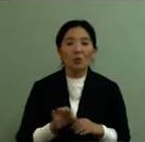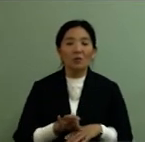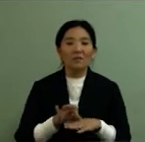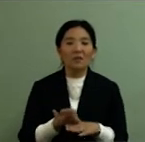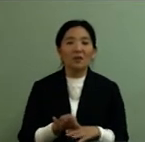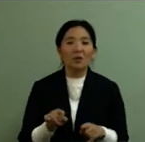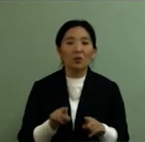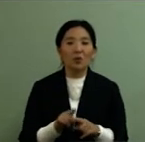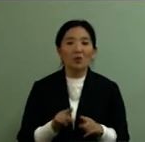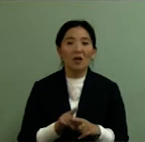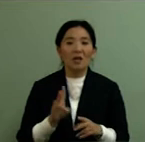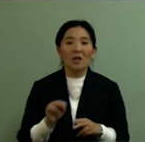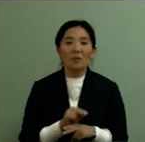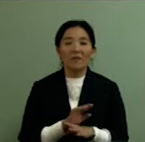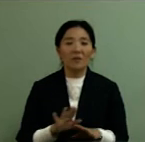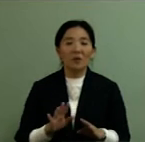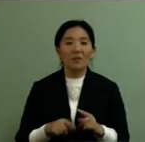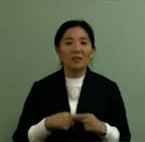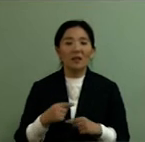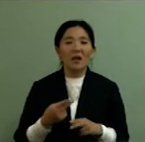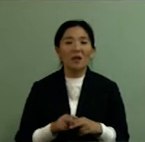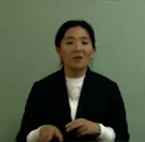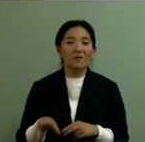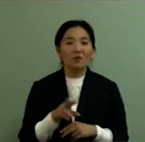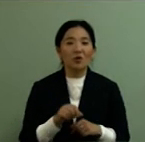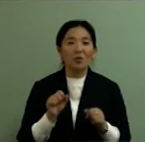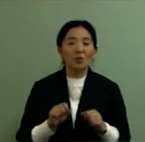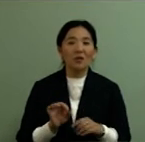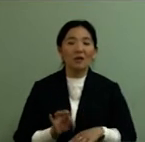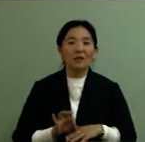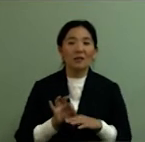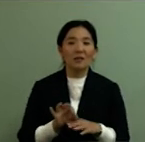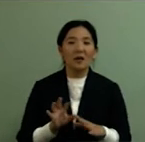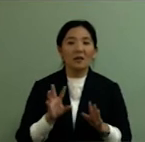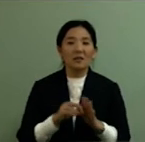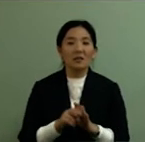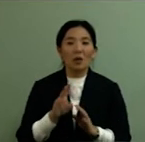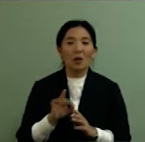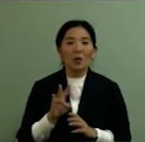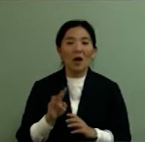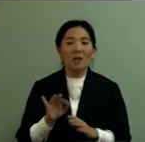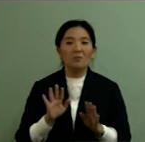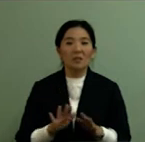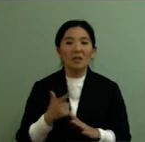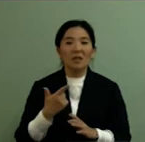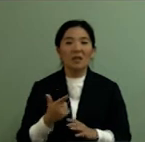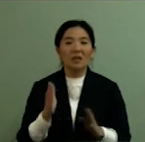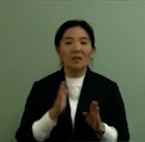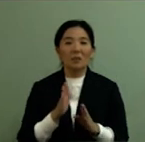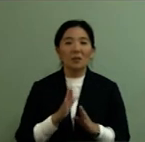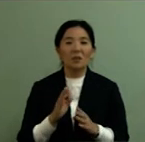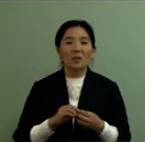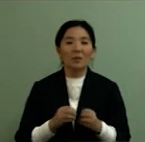привести к непоправимым последствиям. Все это, ребята, может относиться к локальным, местным